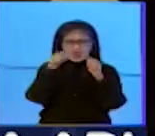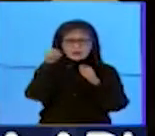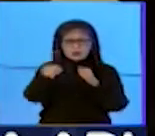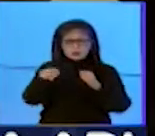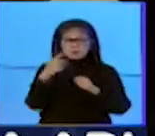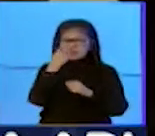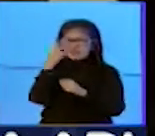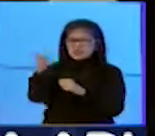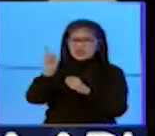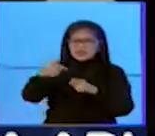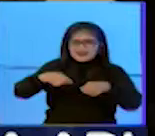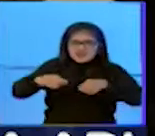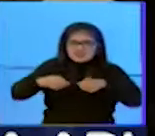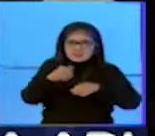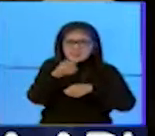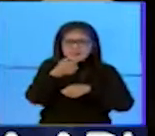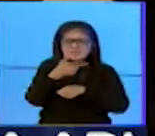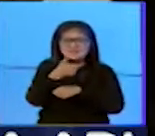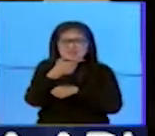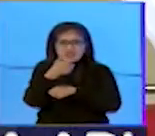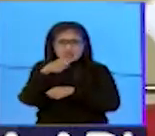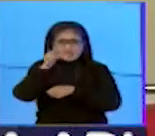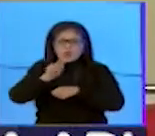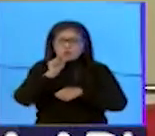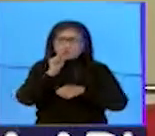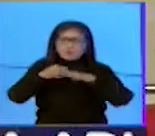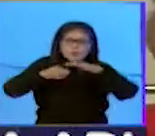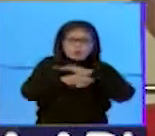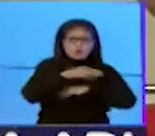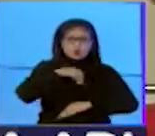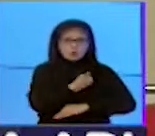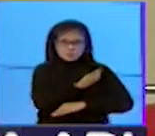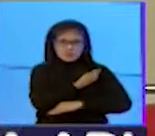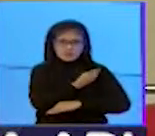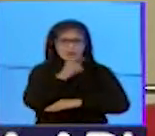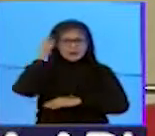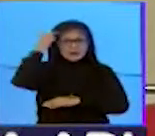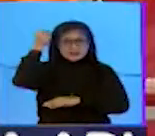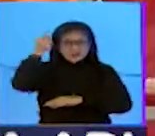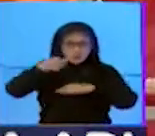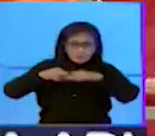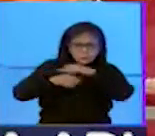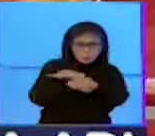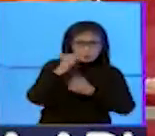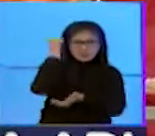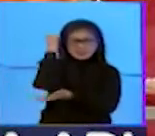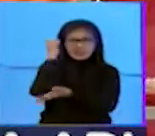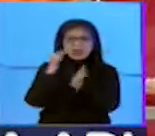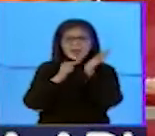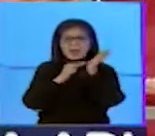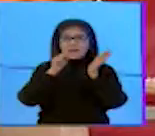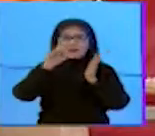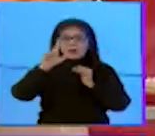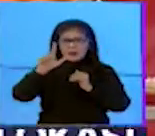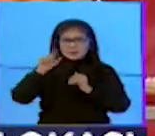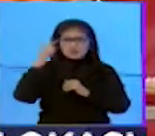untuk pembelian senjata api yang digunakan untuk membunuh korban percobaan pembunuhan yang dilakukan tersangka email secara matang